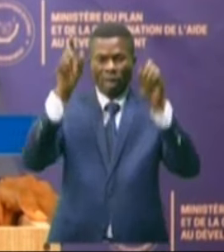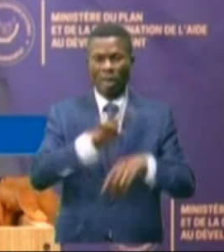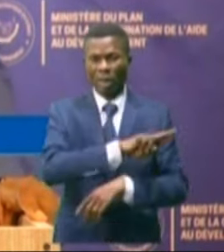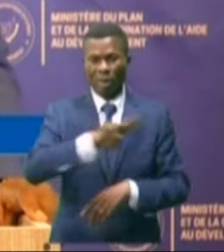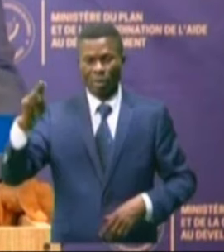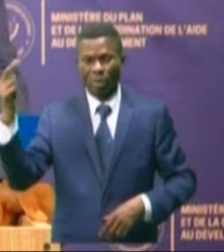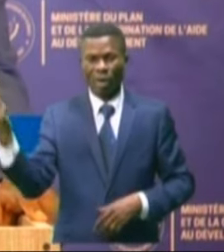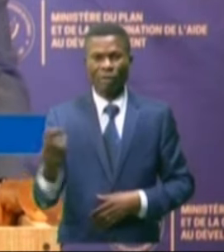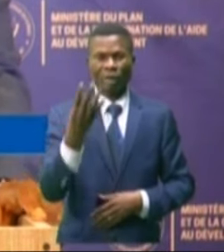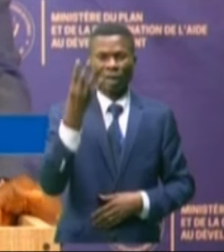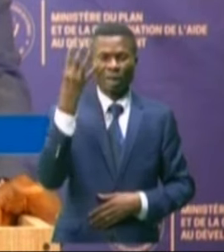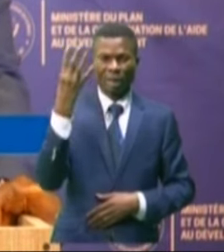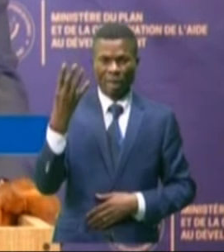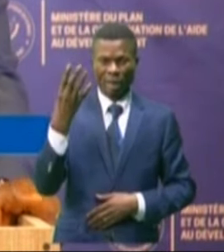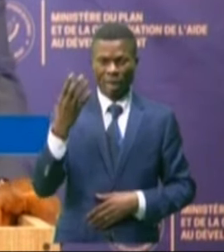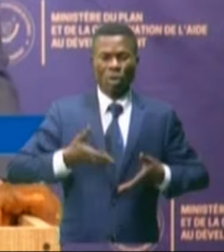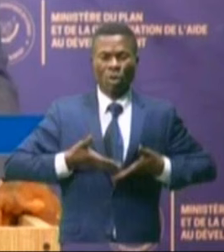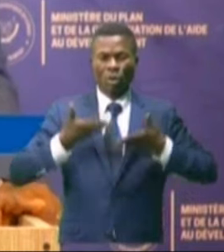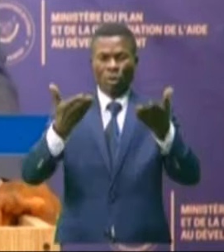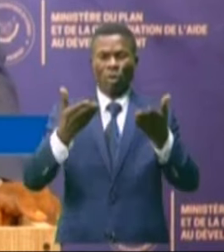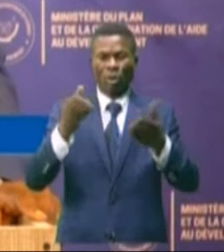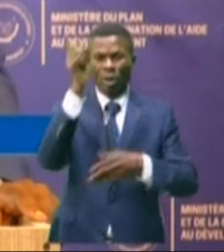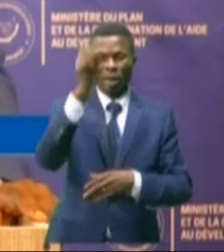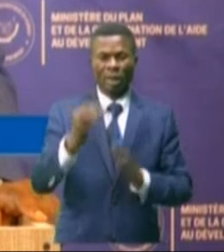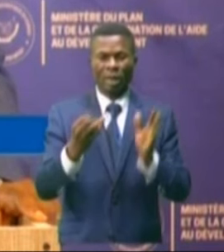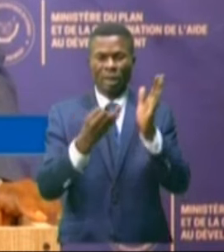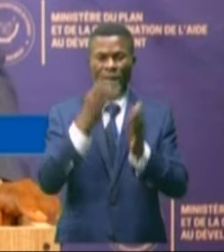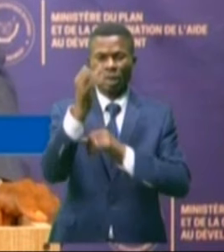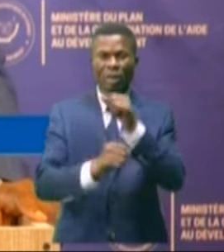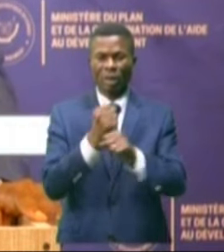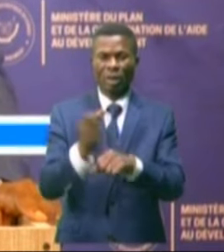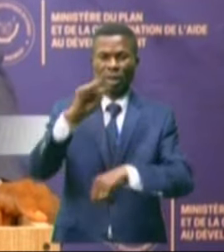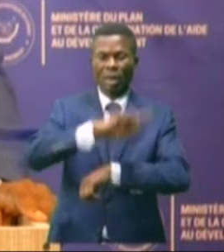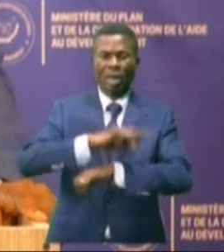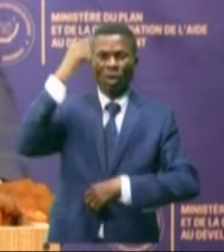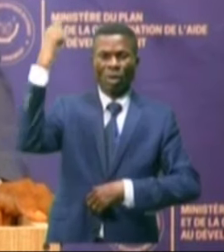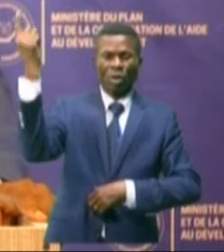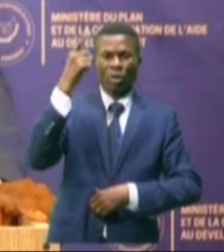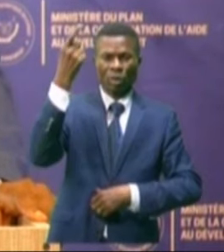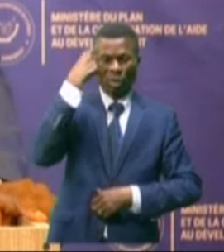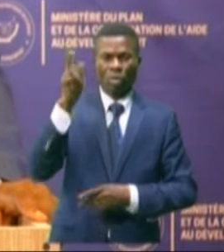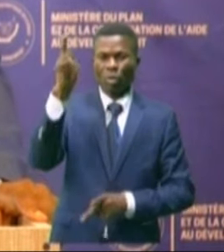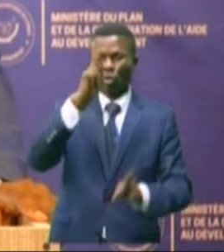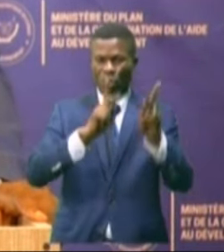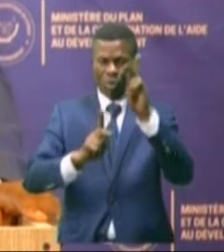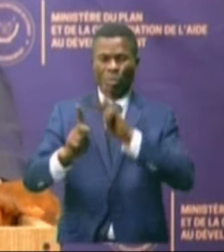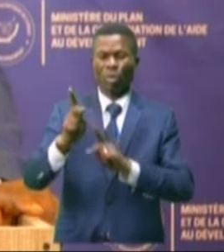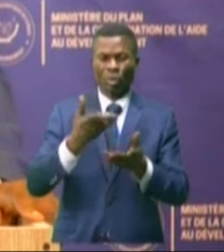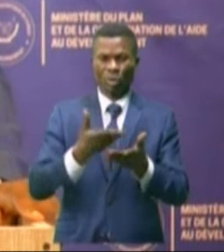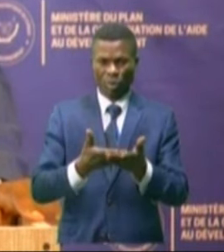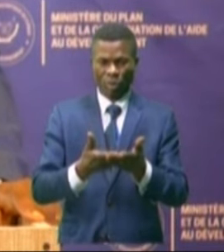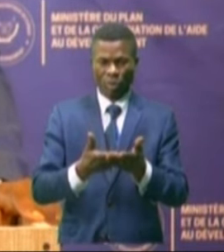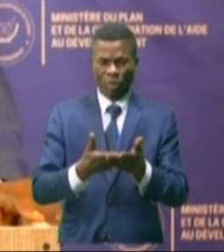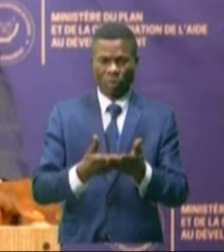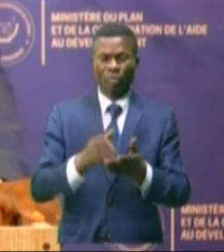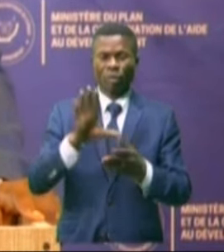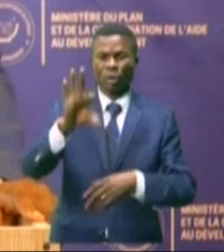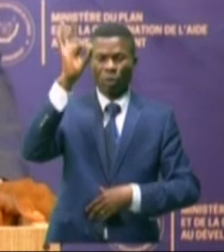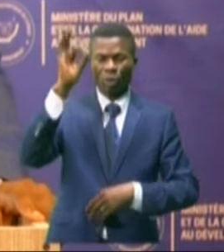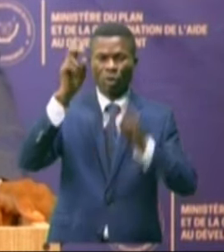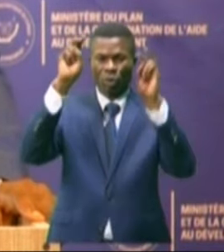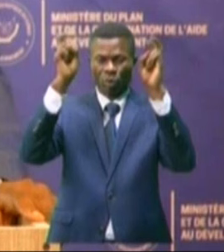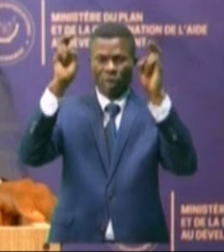2024, qui consacre le 37e anniversaire de la journée mondiale de la population, il a été retenu pour